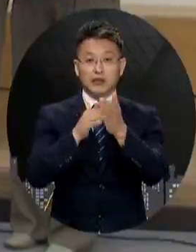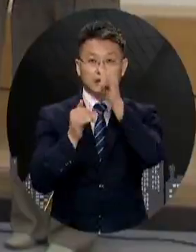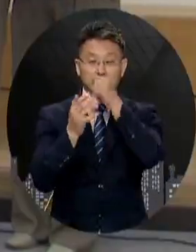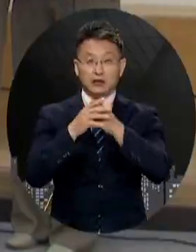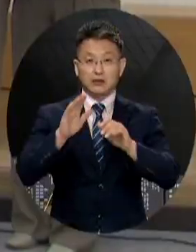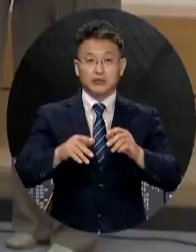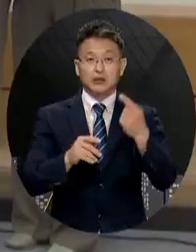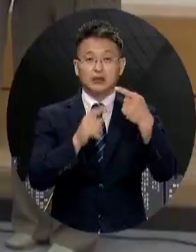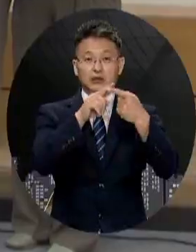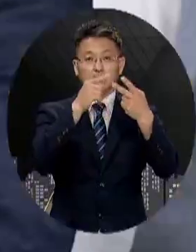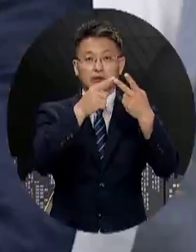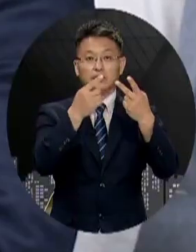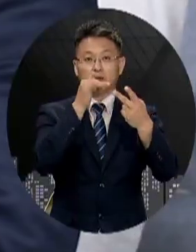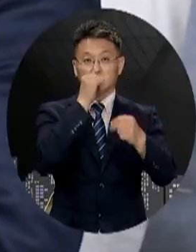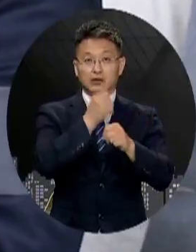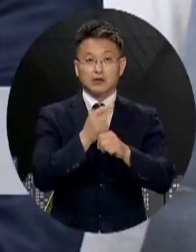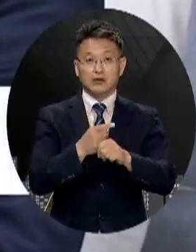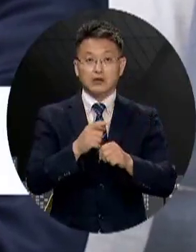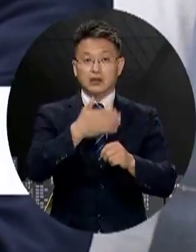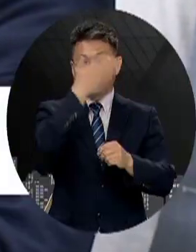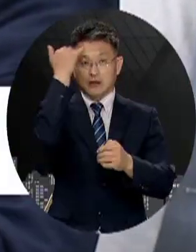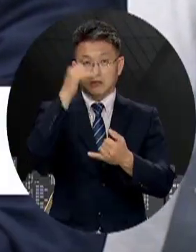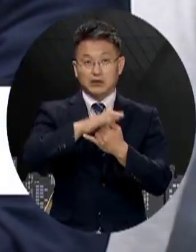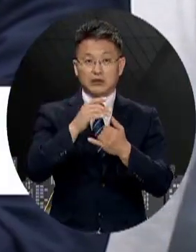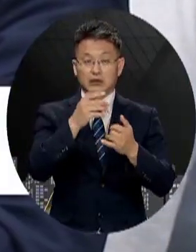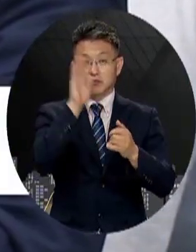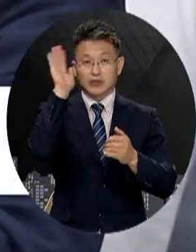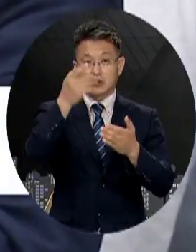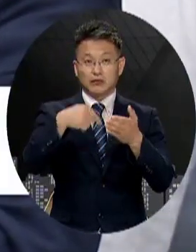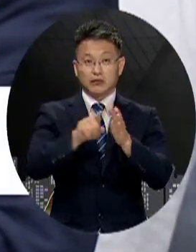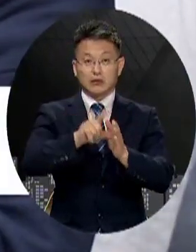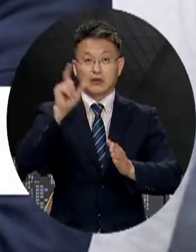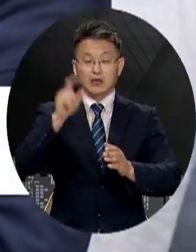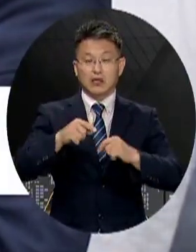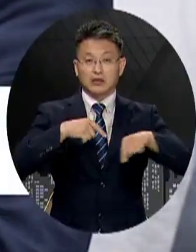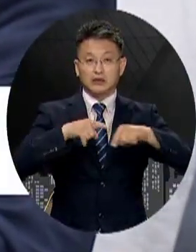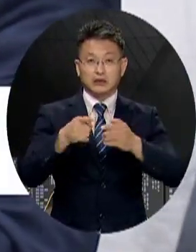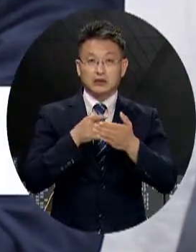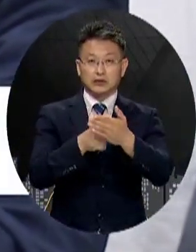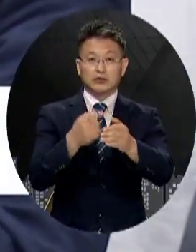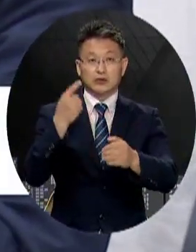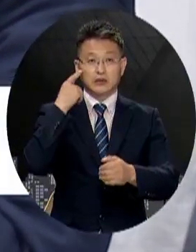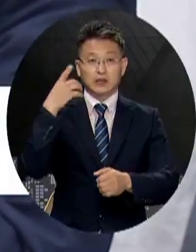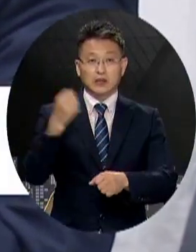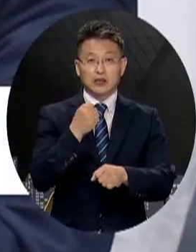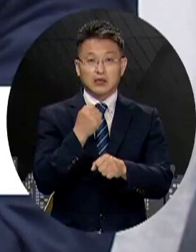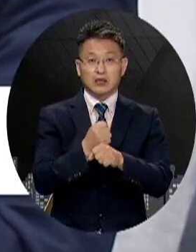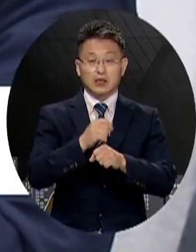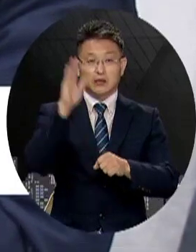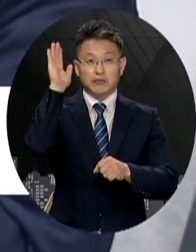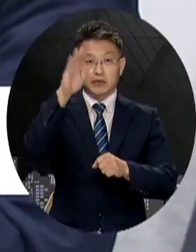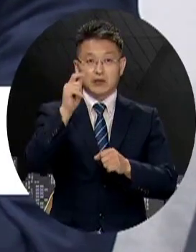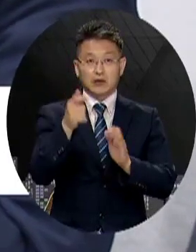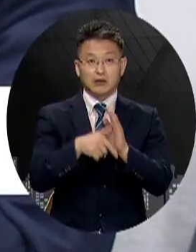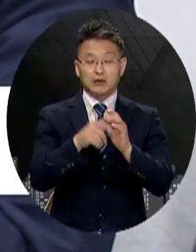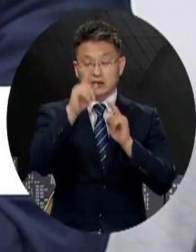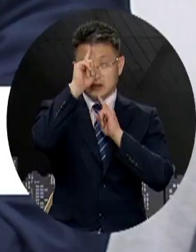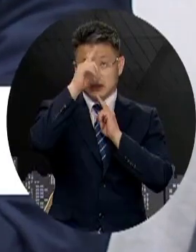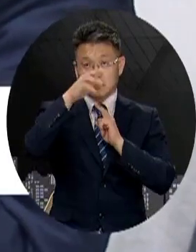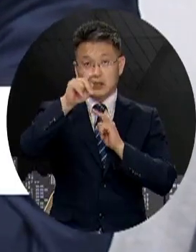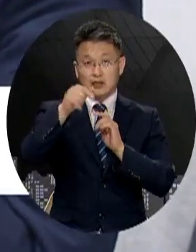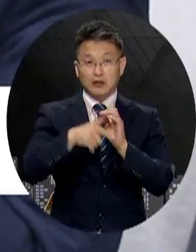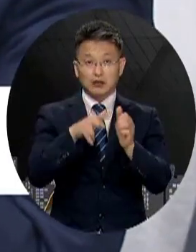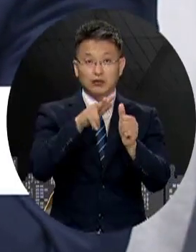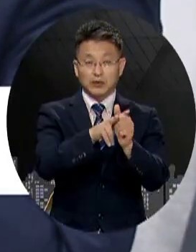이달에만 두 번째입니다. 대한민국 청년의 미래를 위한 강력한 정책 추진의 의지와 위대감을 이낙연